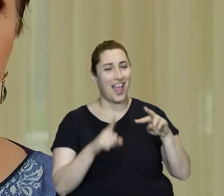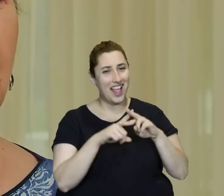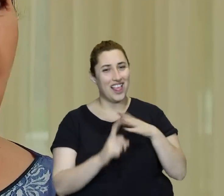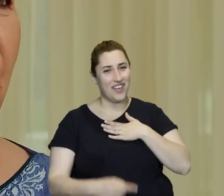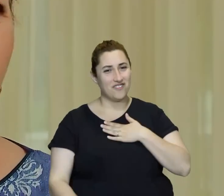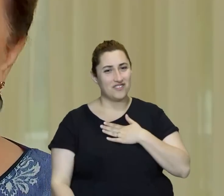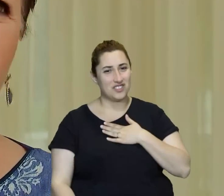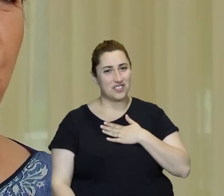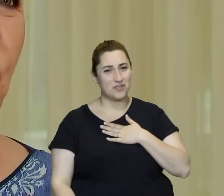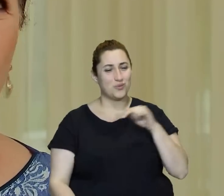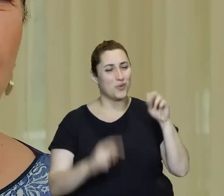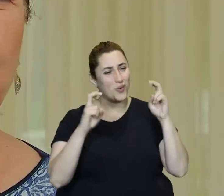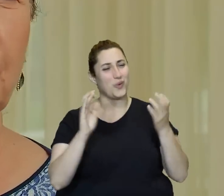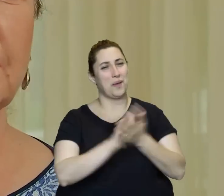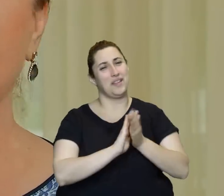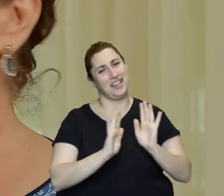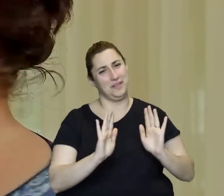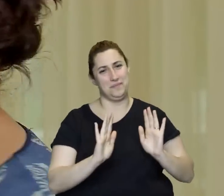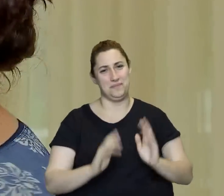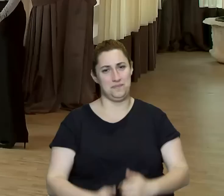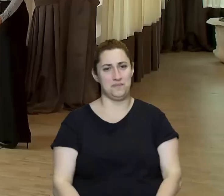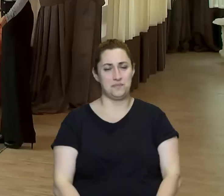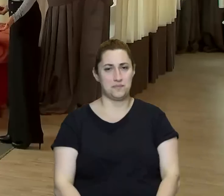Alevciğim, artık bu konuyu konuşmasak.